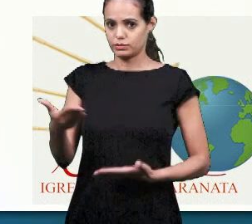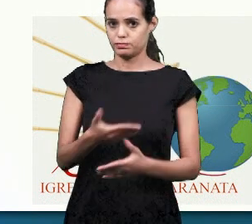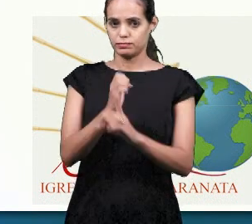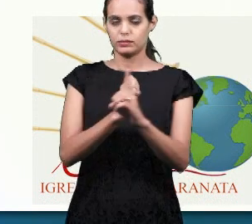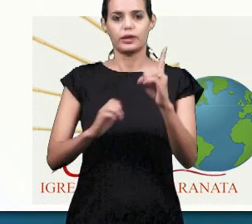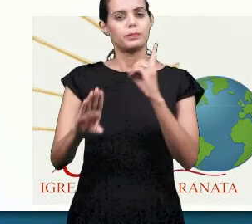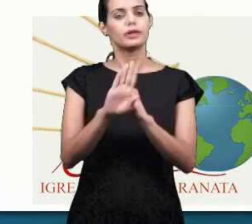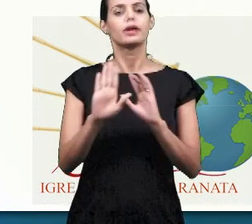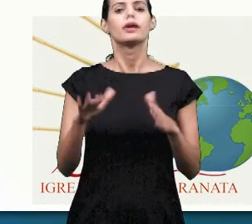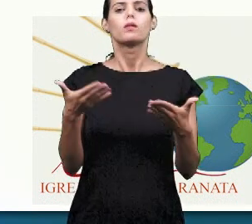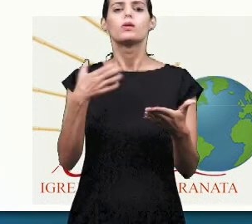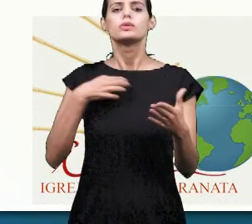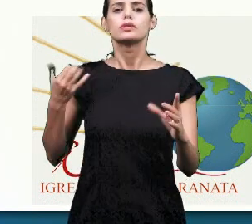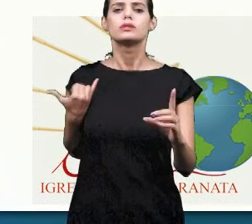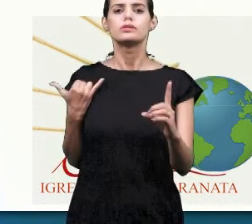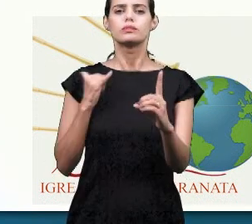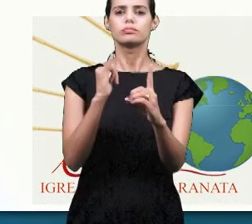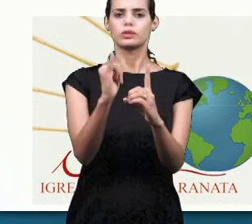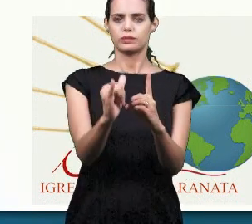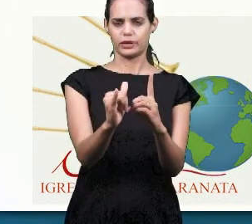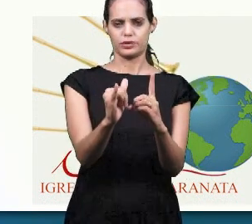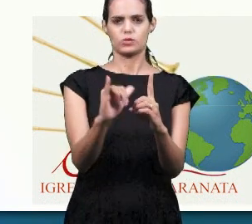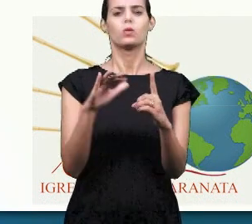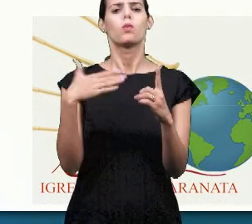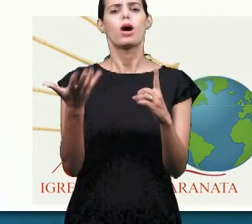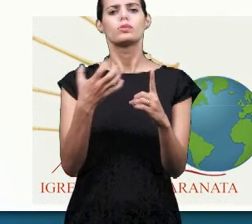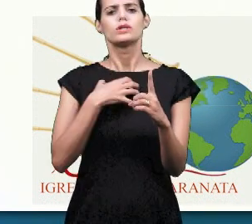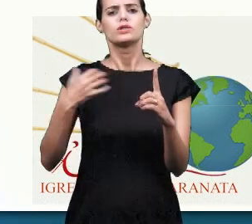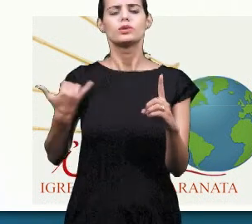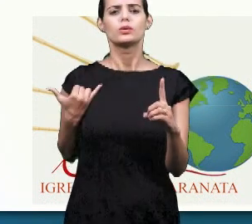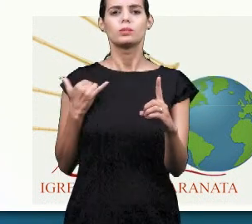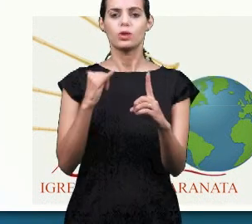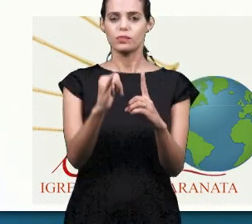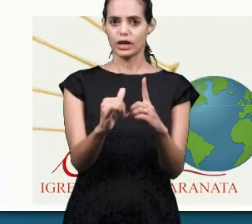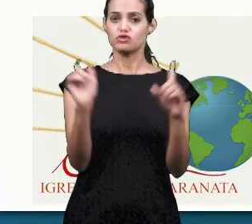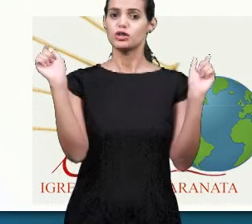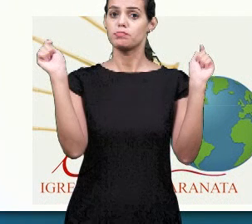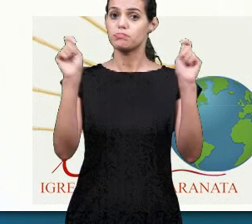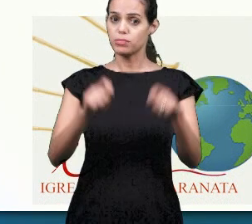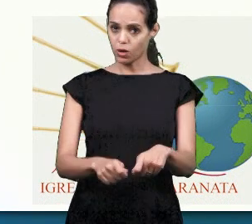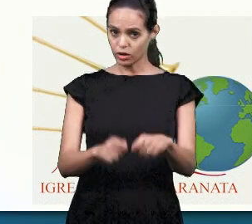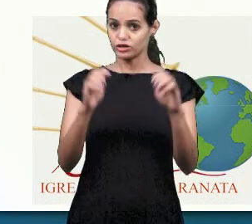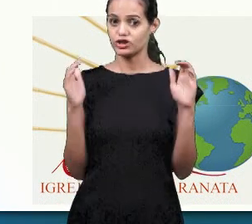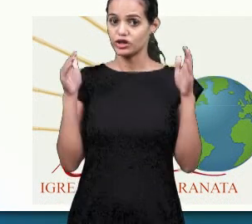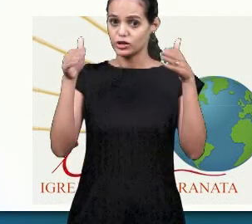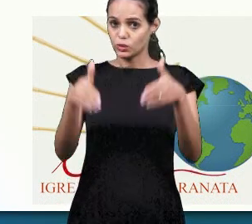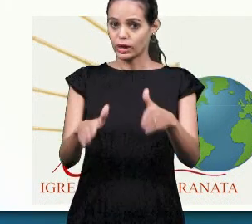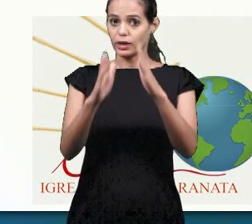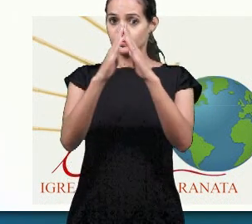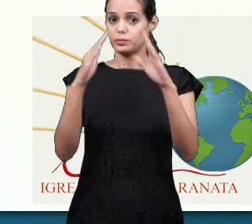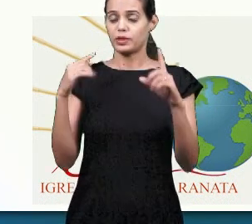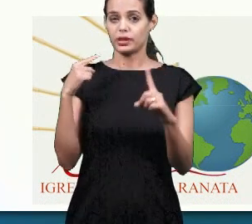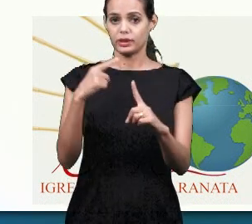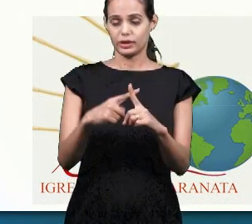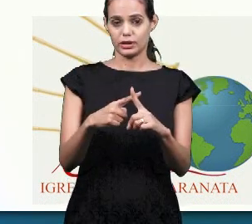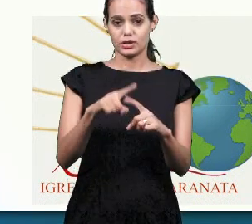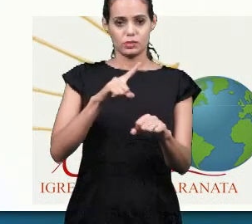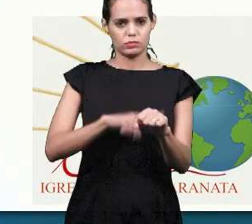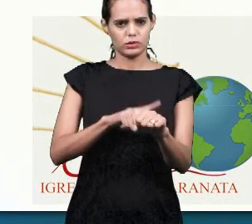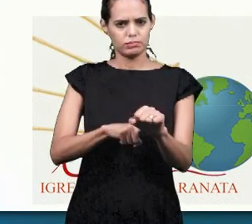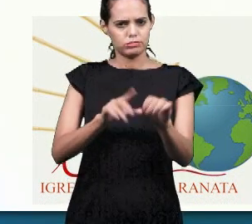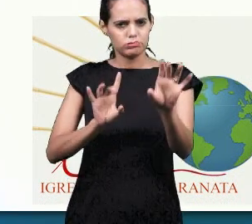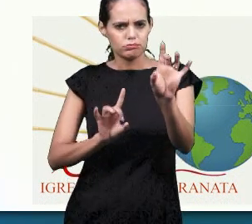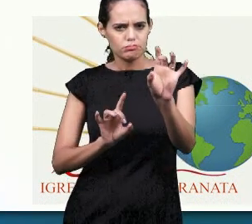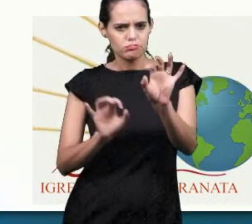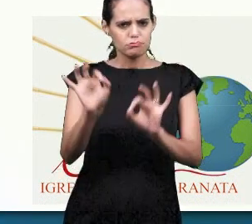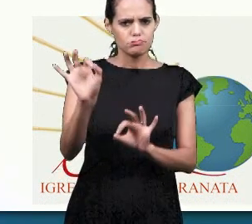sens prophétique? Question 1. Quel est le sens prophétique qui peut être appliqué à l'Église dans le temps de la préparation